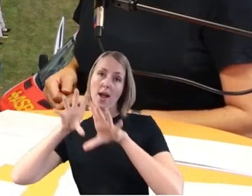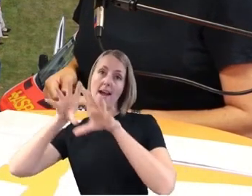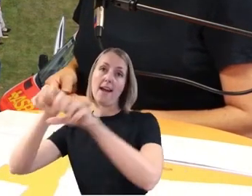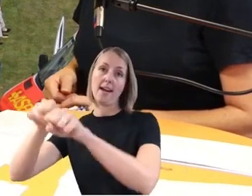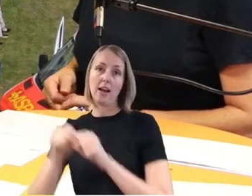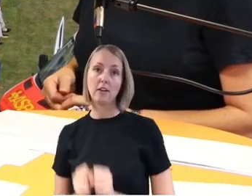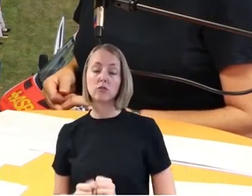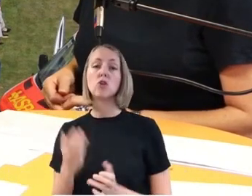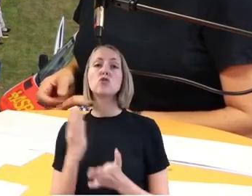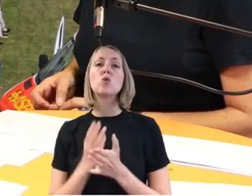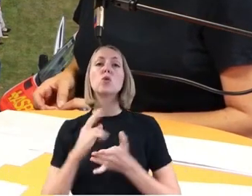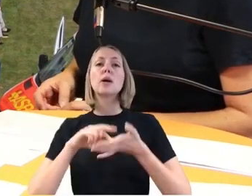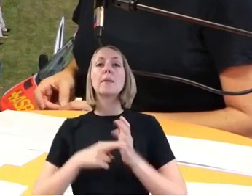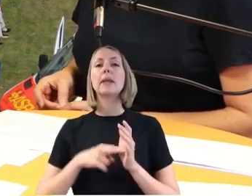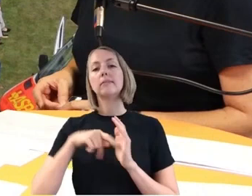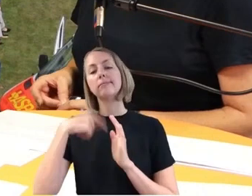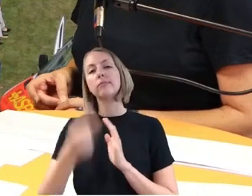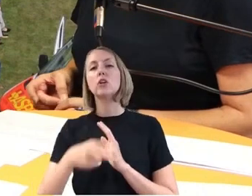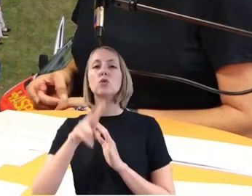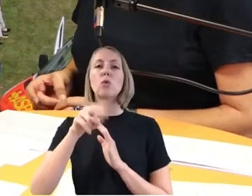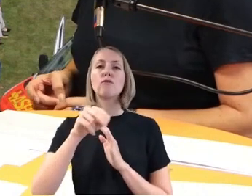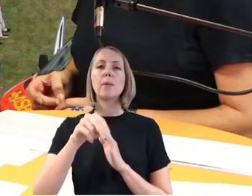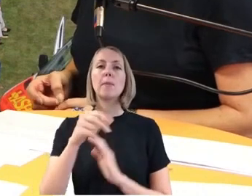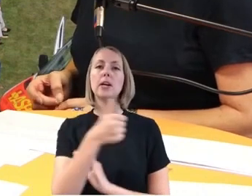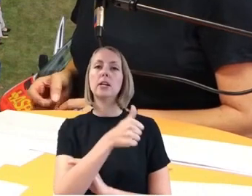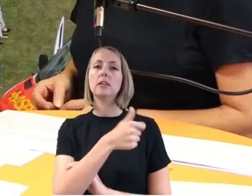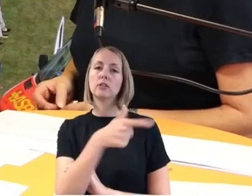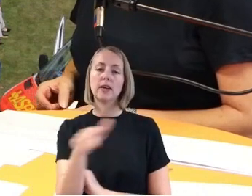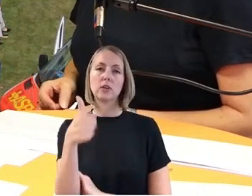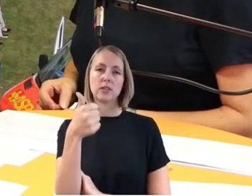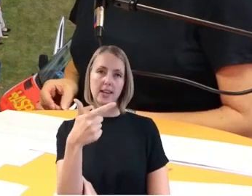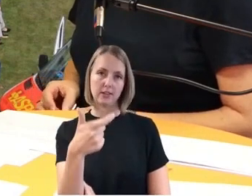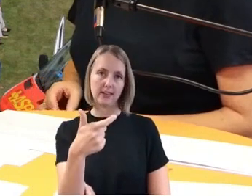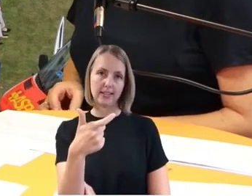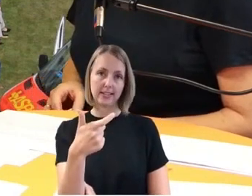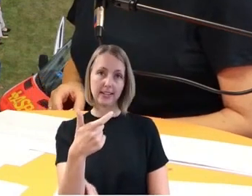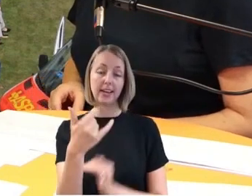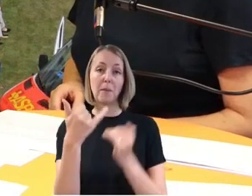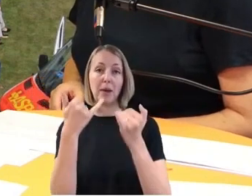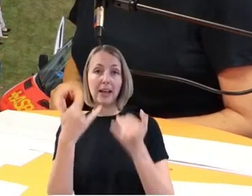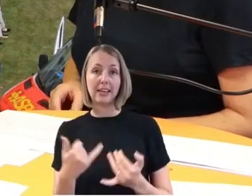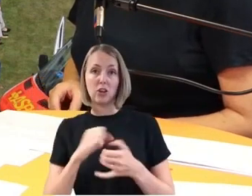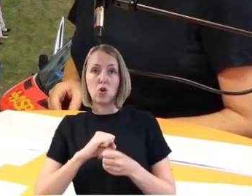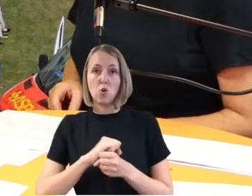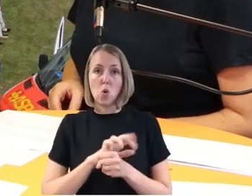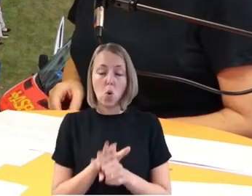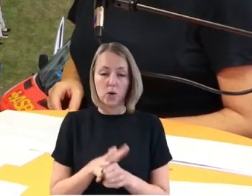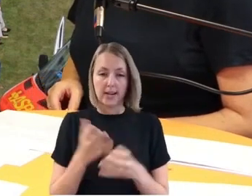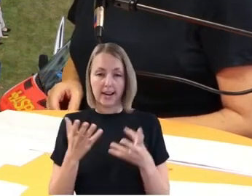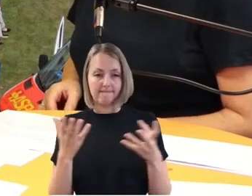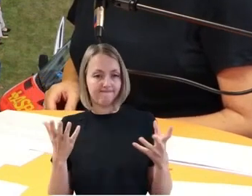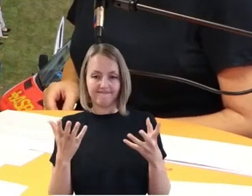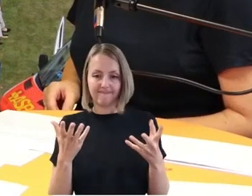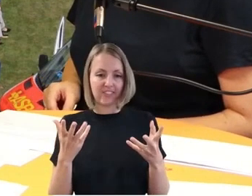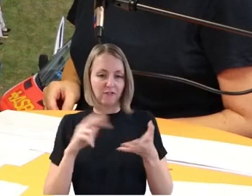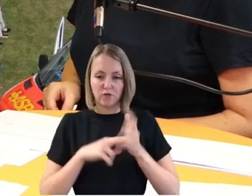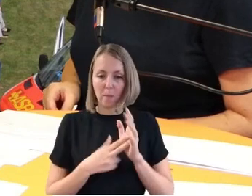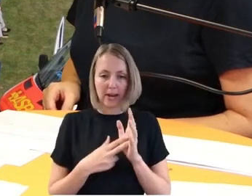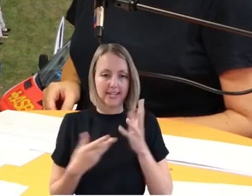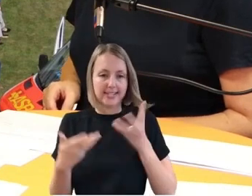den november 21 also die lukács 21 aufgrund der kroner situation pausieren gerade die